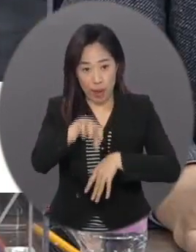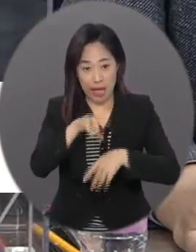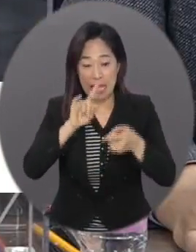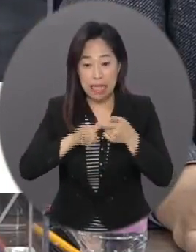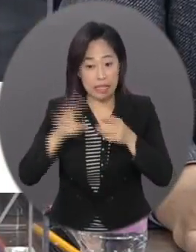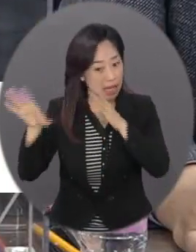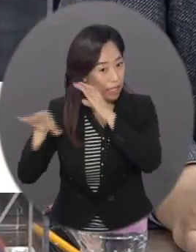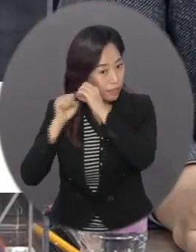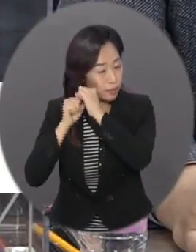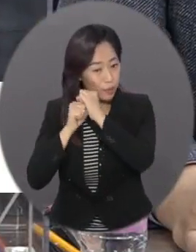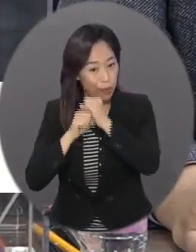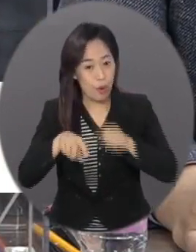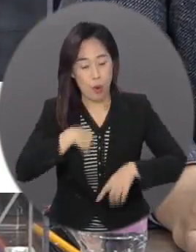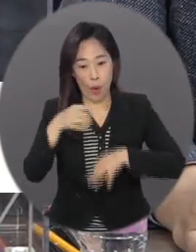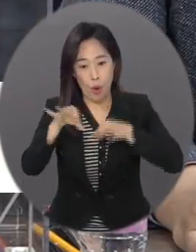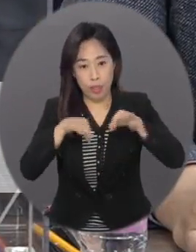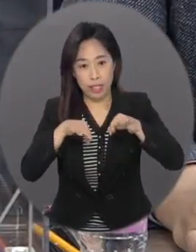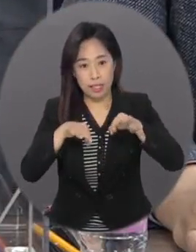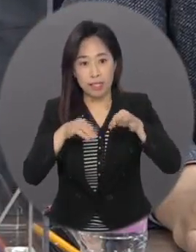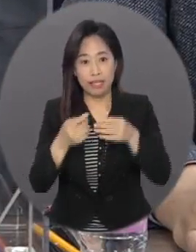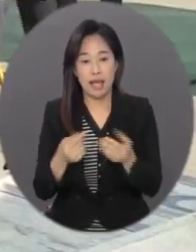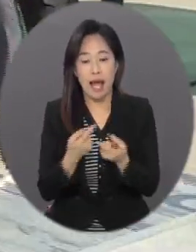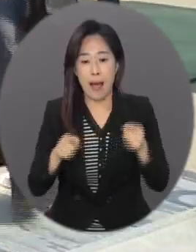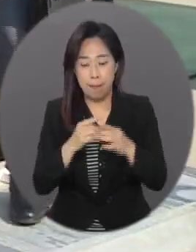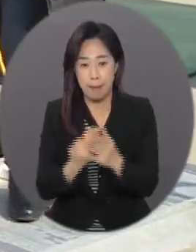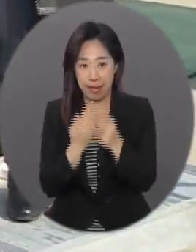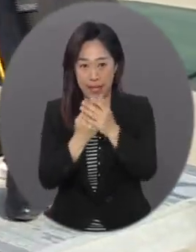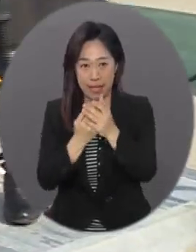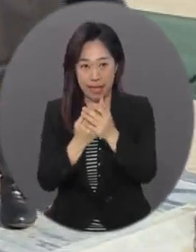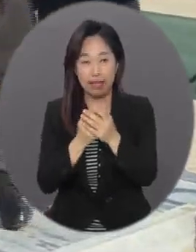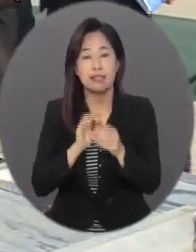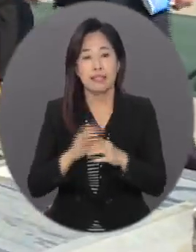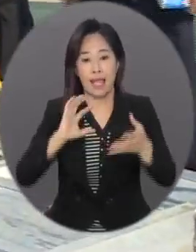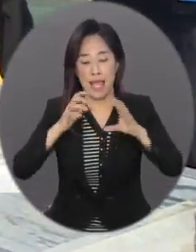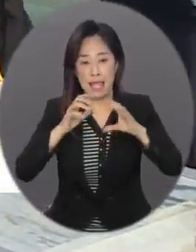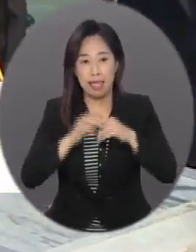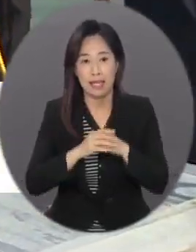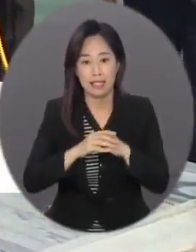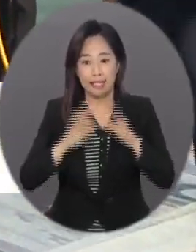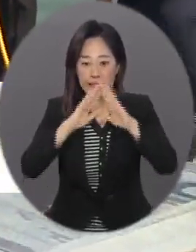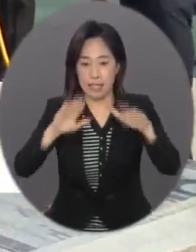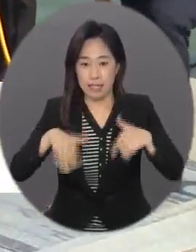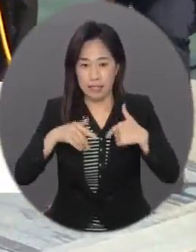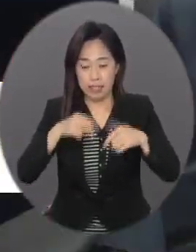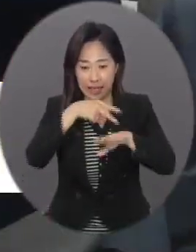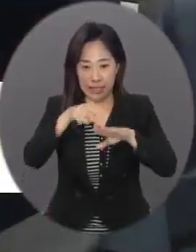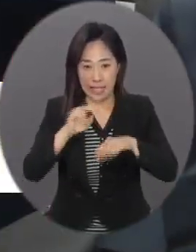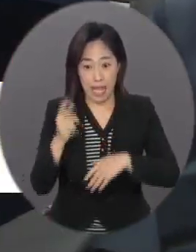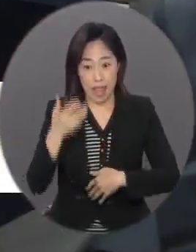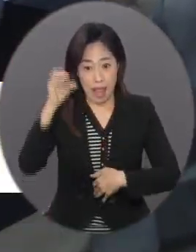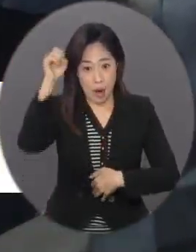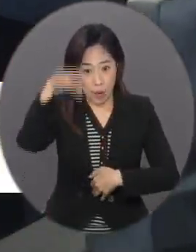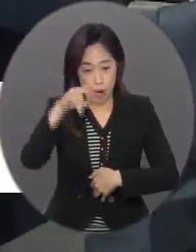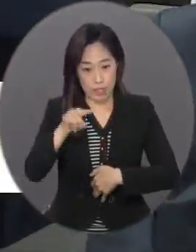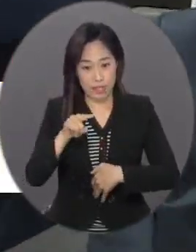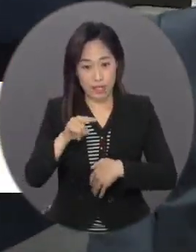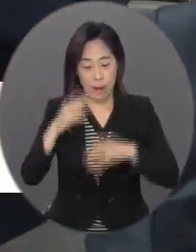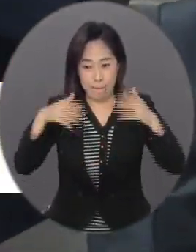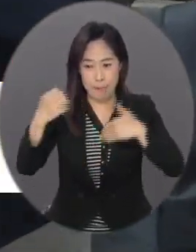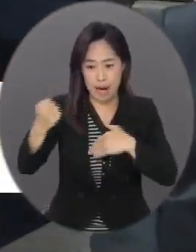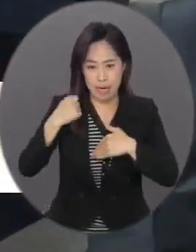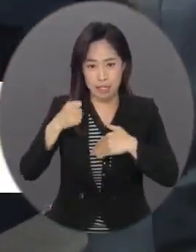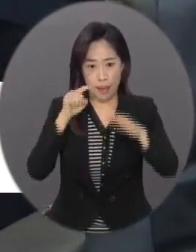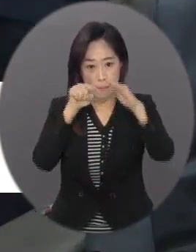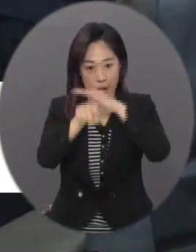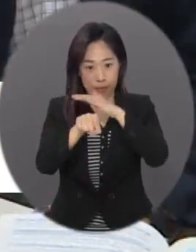자영업자와 의 상생 방안을 논의했습니다 이 앞서 전라남도 도 신앙과 영광 해상풍력단지 를 찾으니